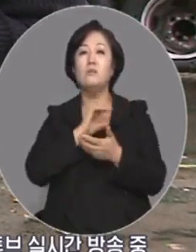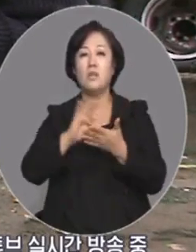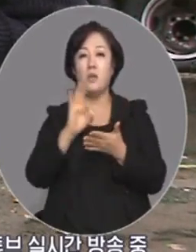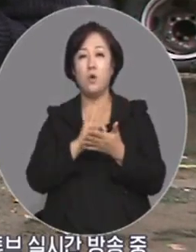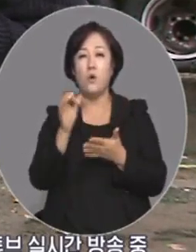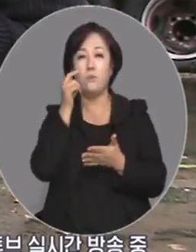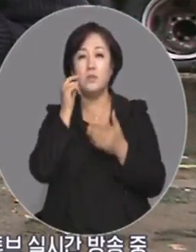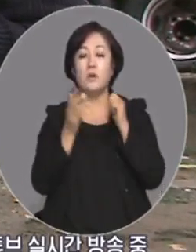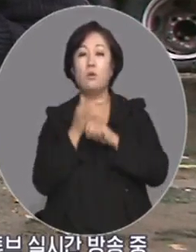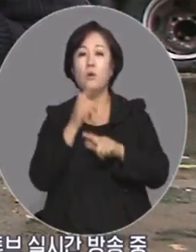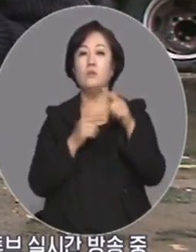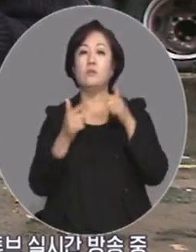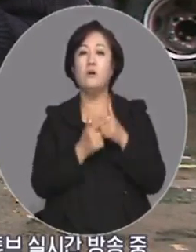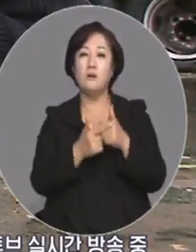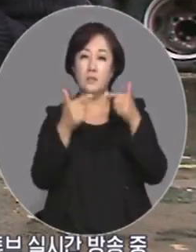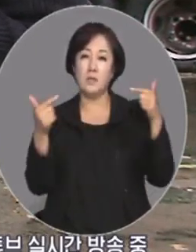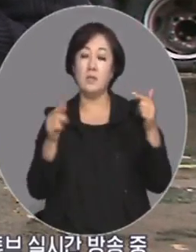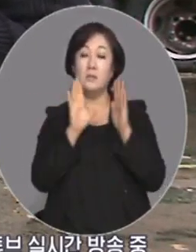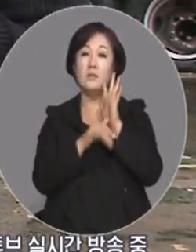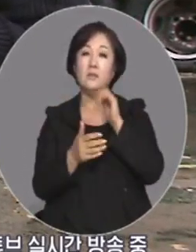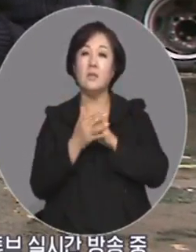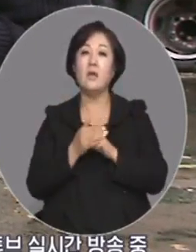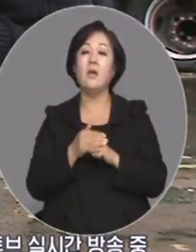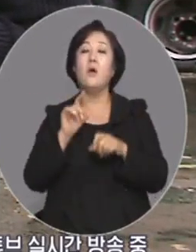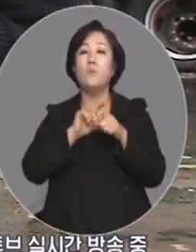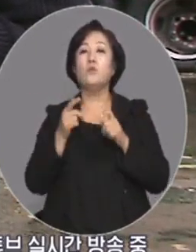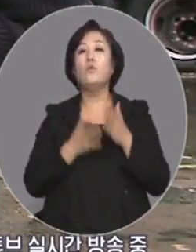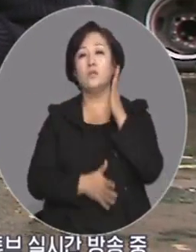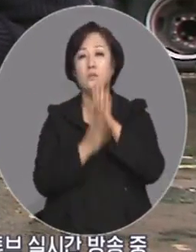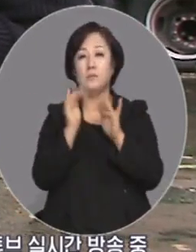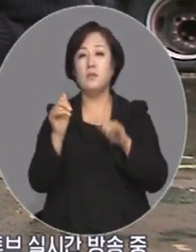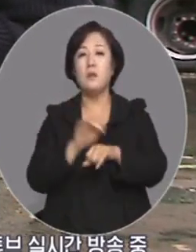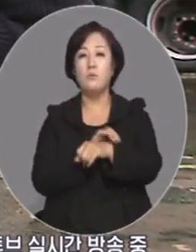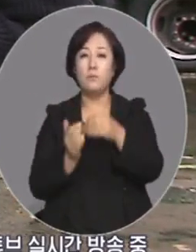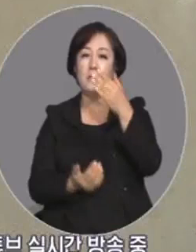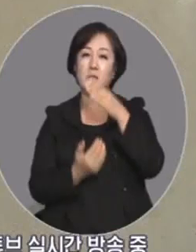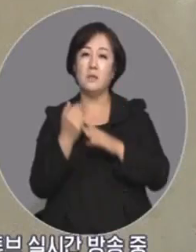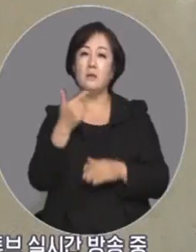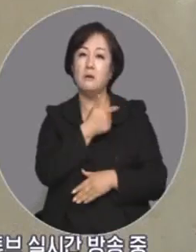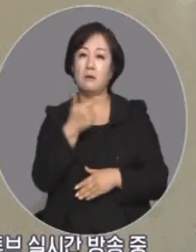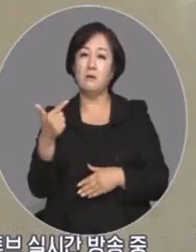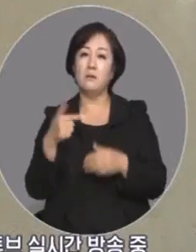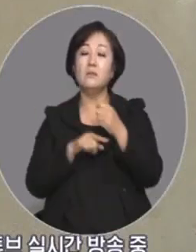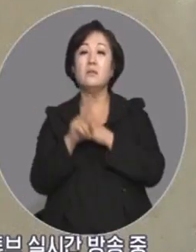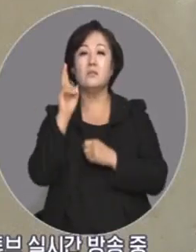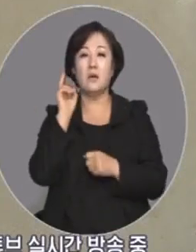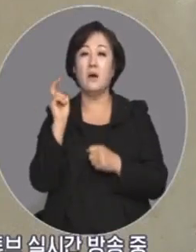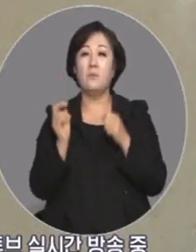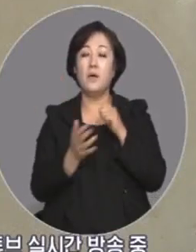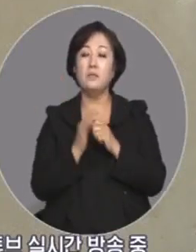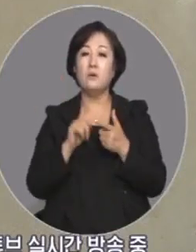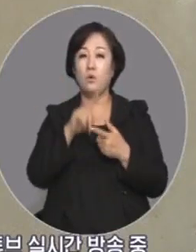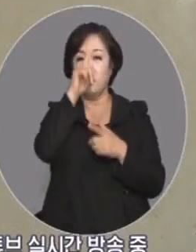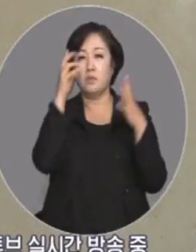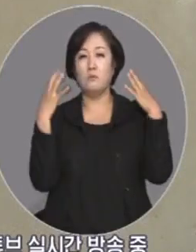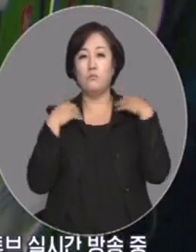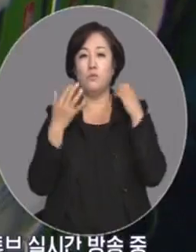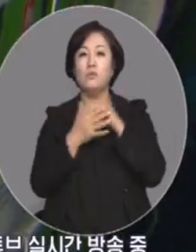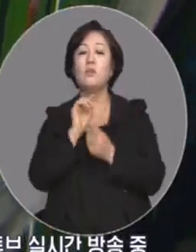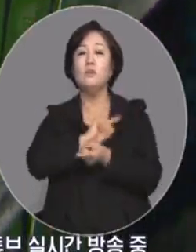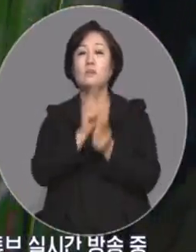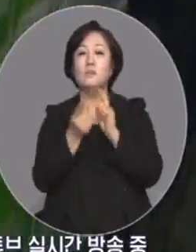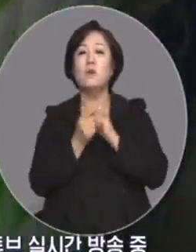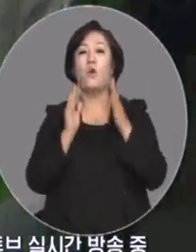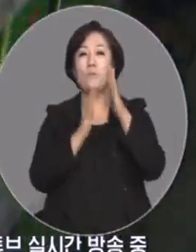마찬가지여서 품귀 현상이 장기화될 경우 대중교통을 이용하는 시민들의 불편이 예상됩니다. 이에 따라 정부는 요소수 매점 매석